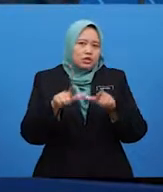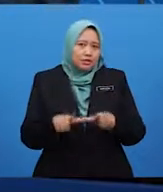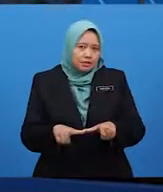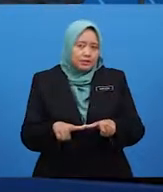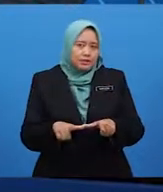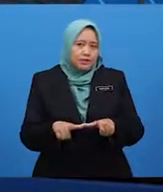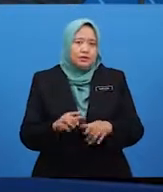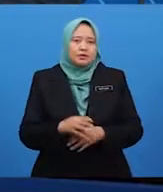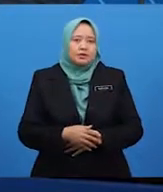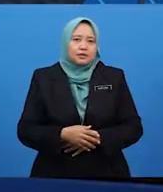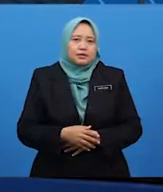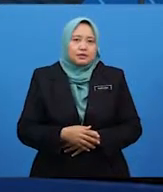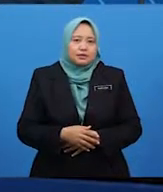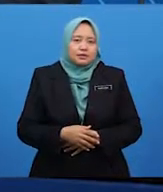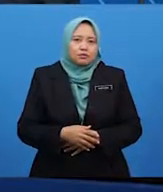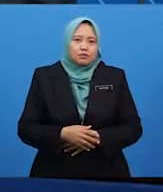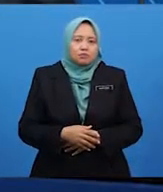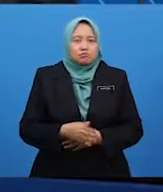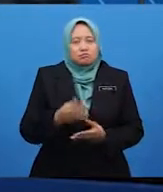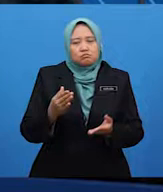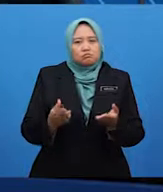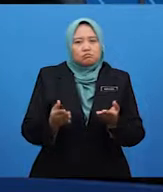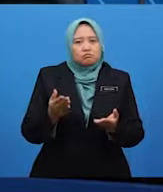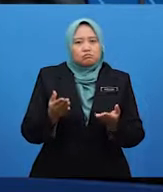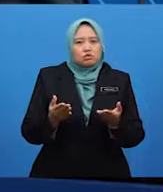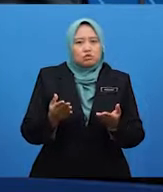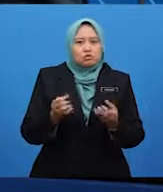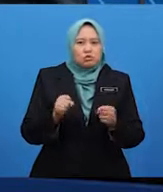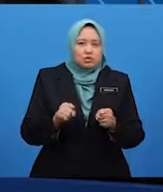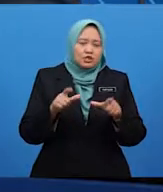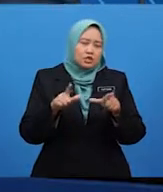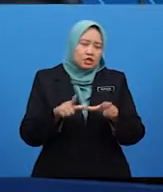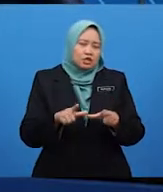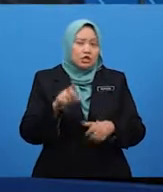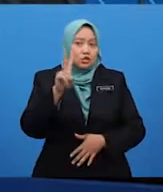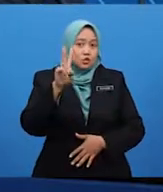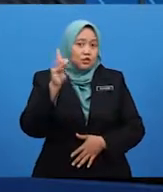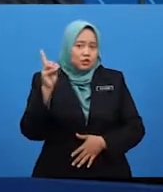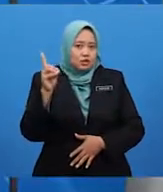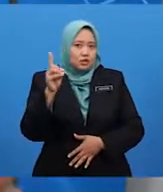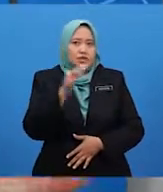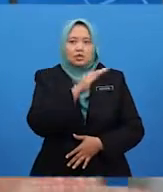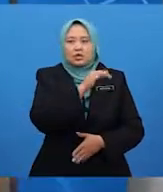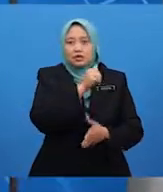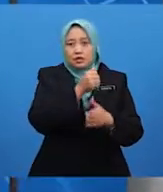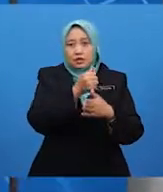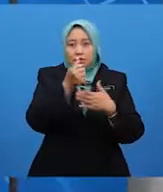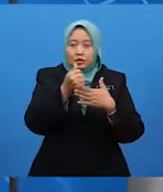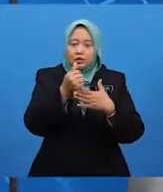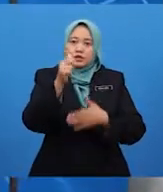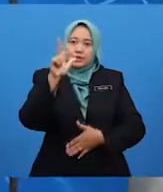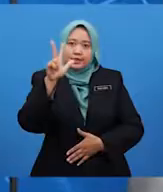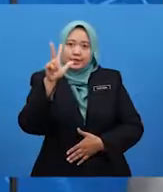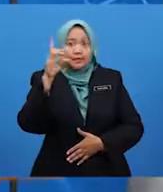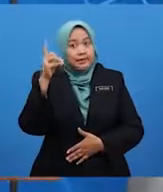dua dimensi atau tiga dimensi tu agaknya Cikgu? Saya serah kepada Cikgu Wan lah, saya kira. Okey, terima kasih Cikgu